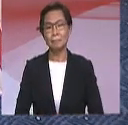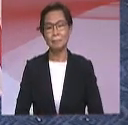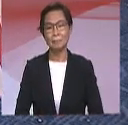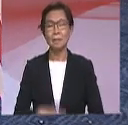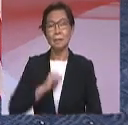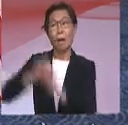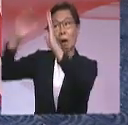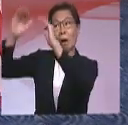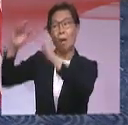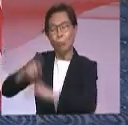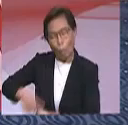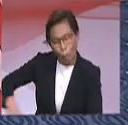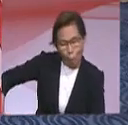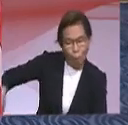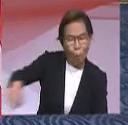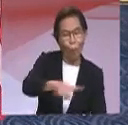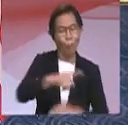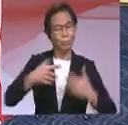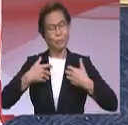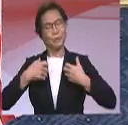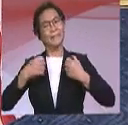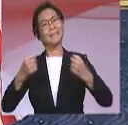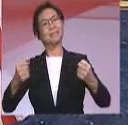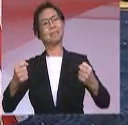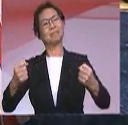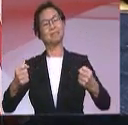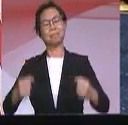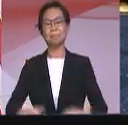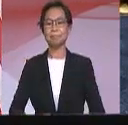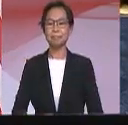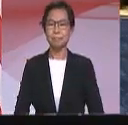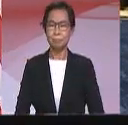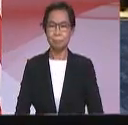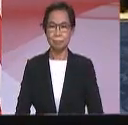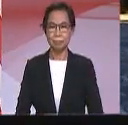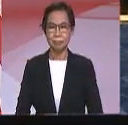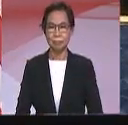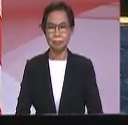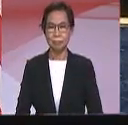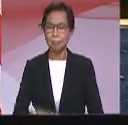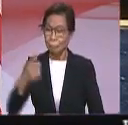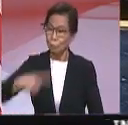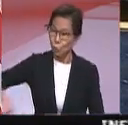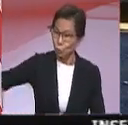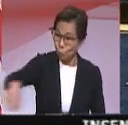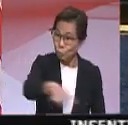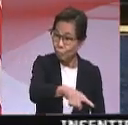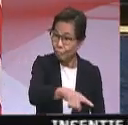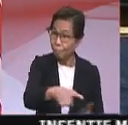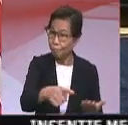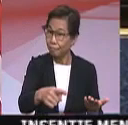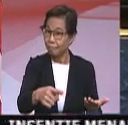Saya harap saudara dan saudari sihat walafiat. Saudara dan saudari sekalian,